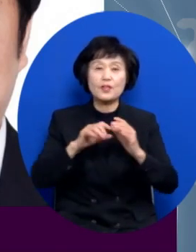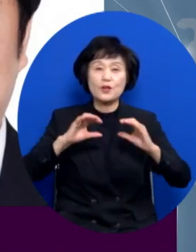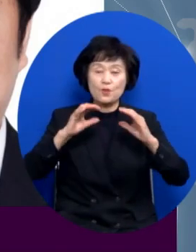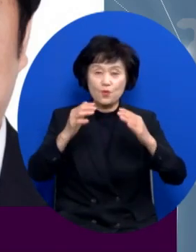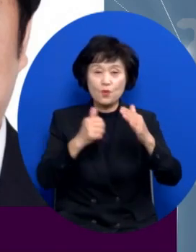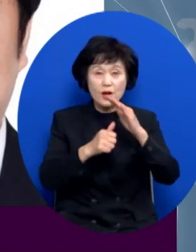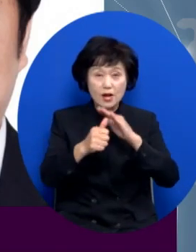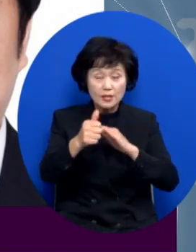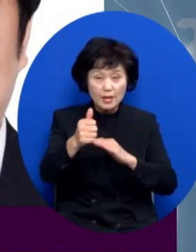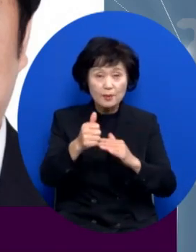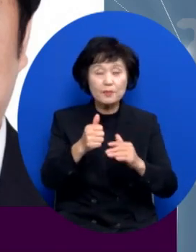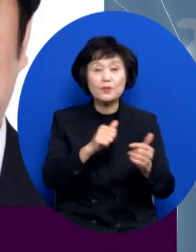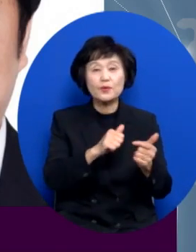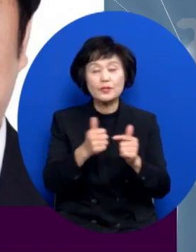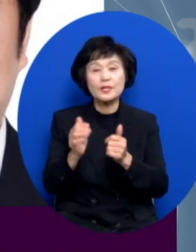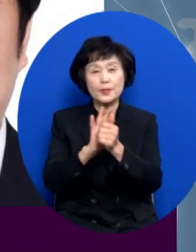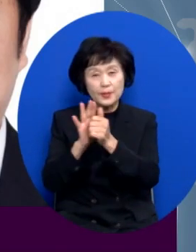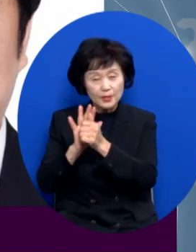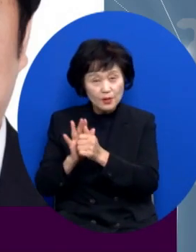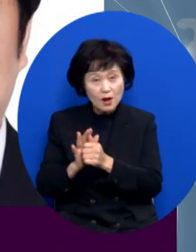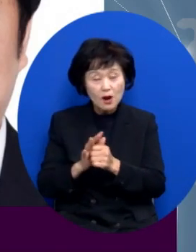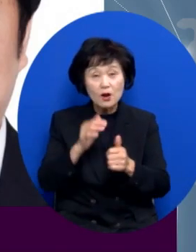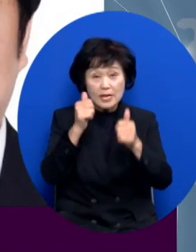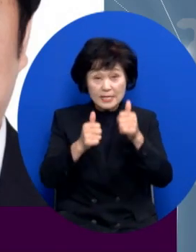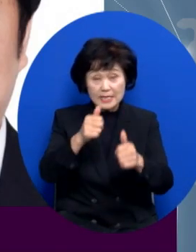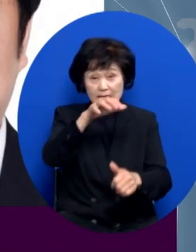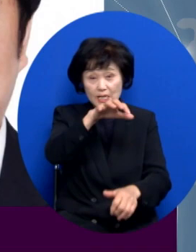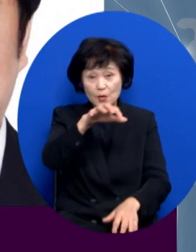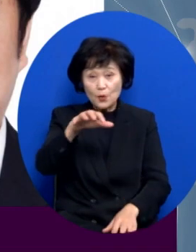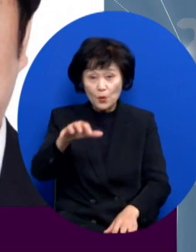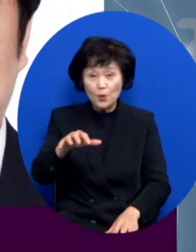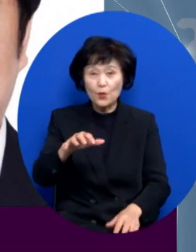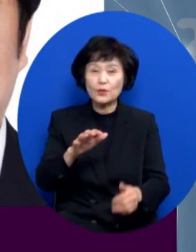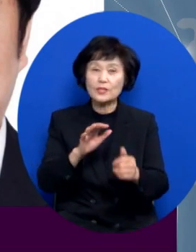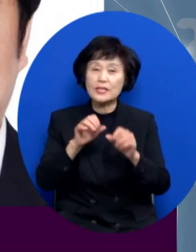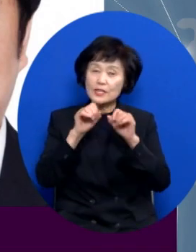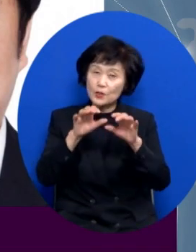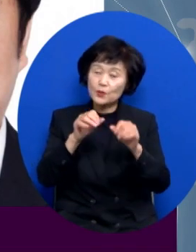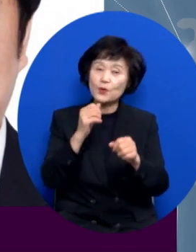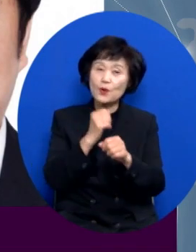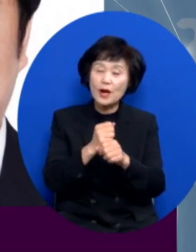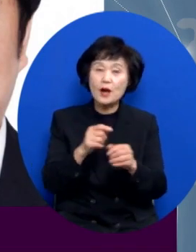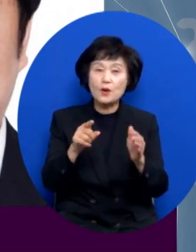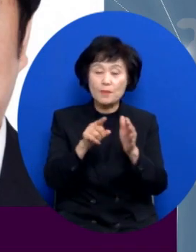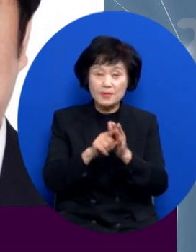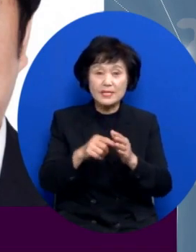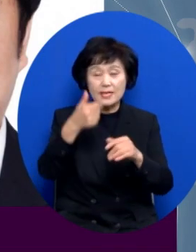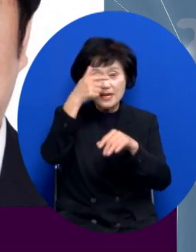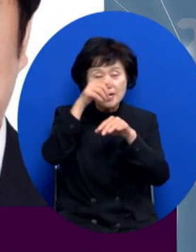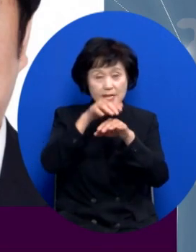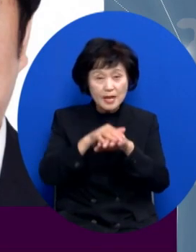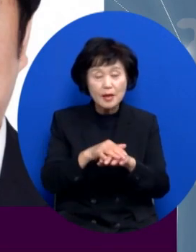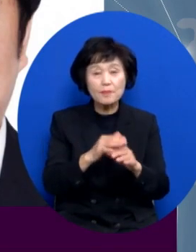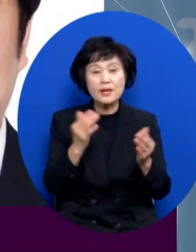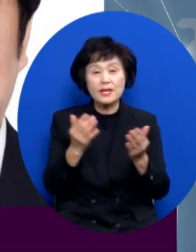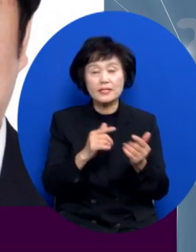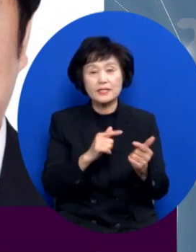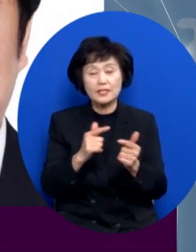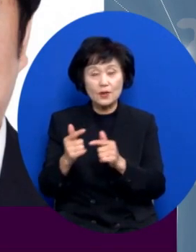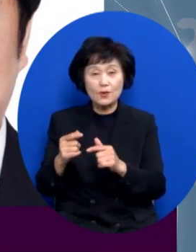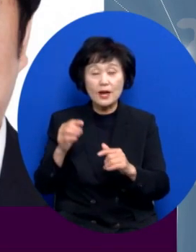격려하고 경기장과 국제스포츠 선교 현장에서 신우의 예배 사역을 담당하고